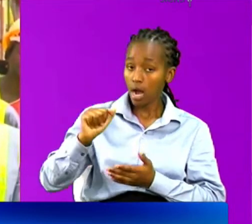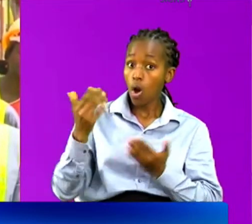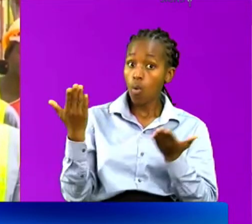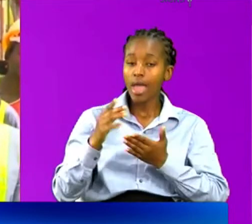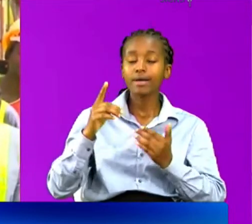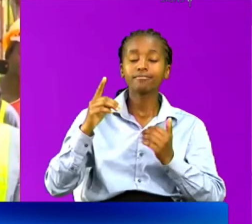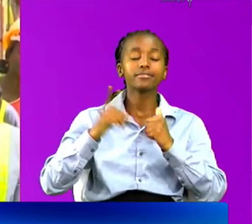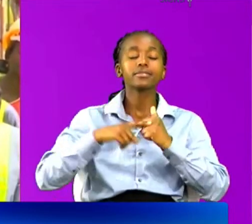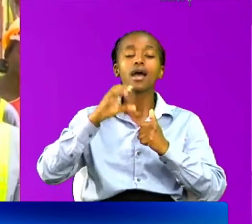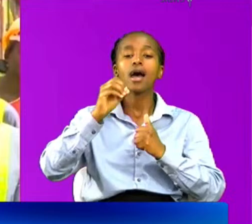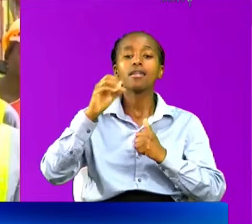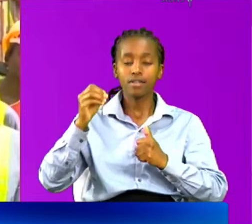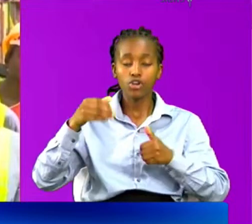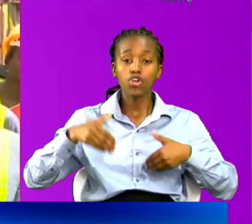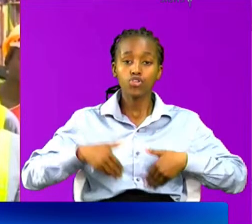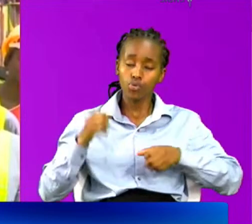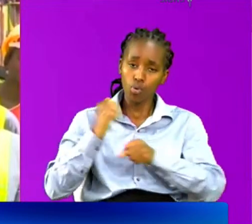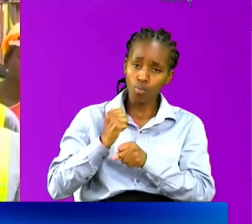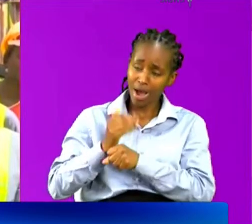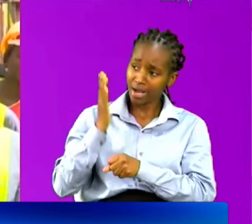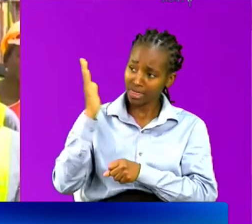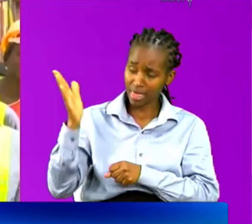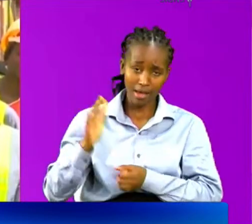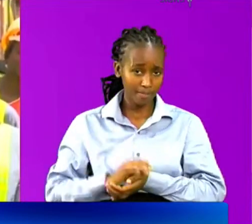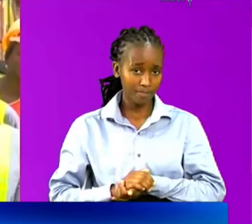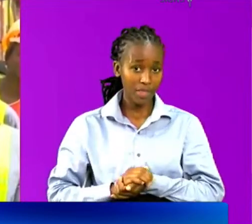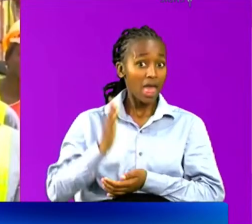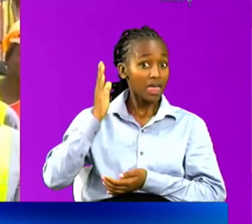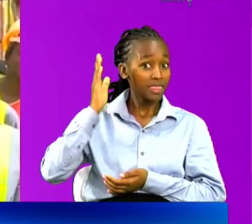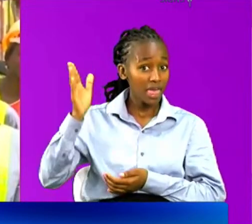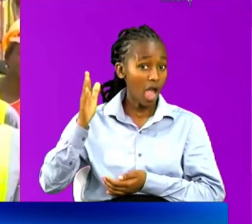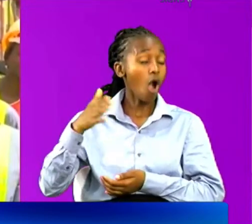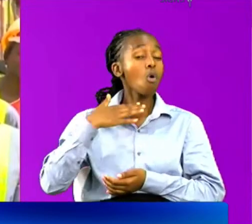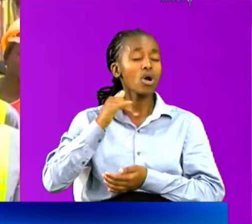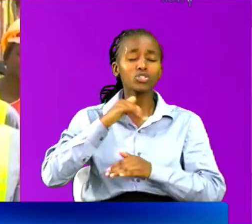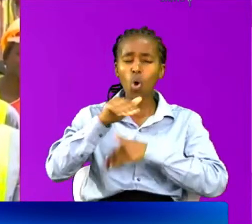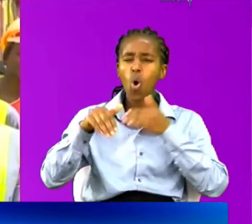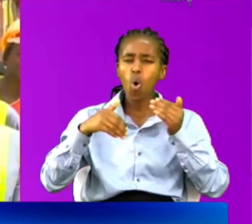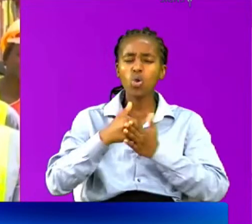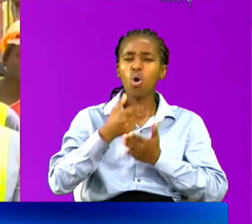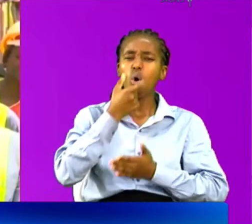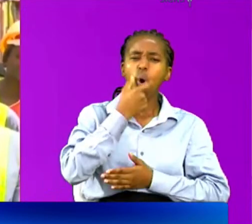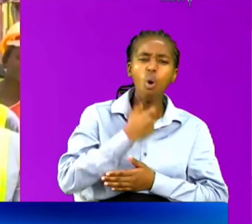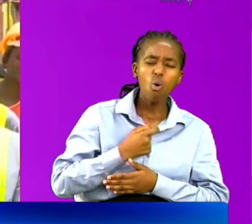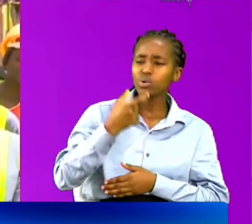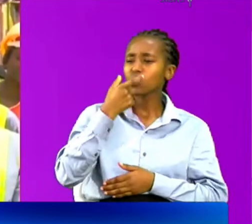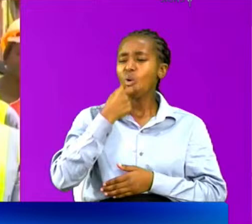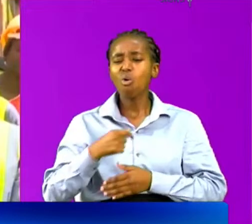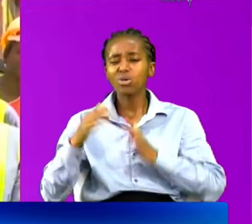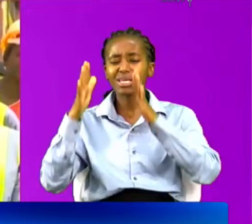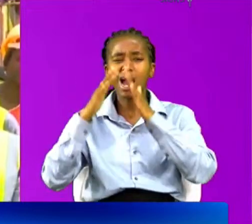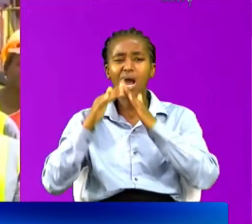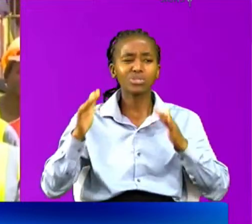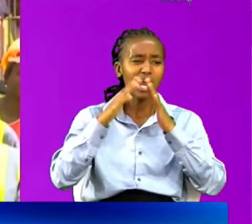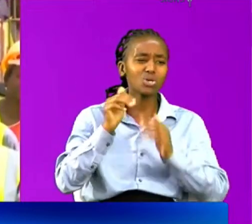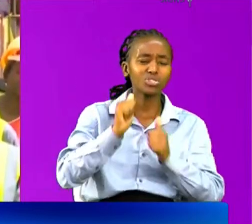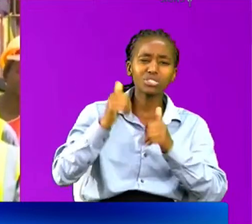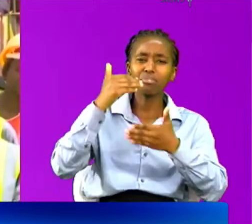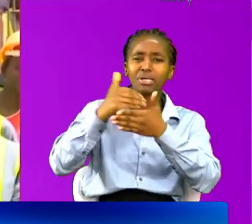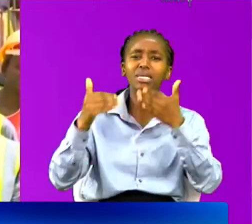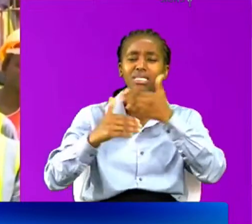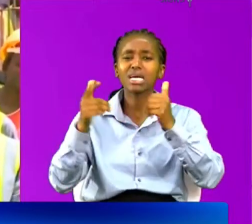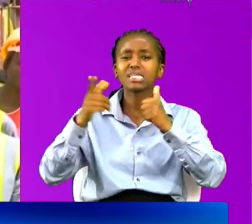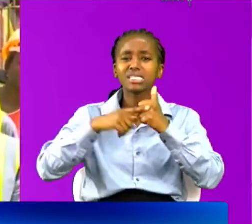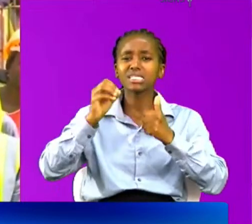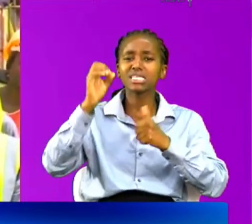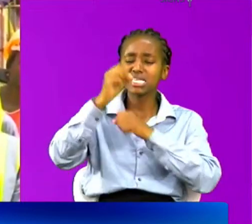hizi. Kule Kidiwa tunataka hiyo manyumba yote mzee ilijengwa karibu miaka 60 iliyopita. Hiyo Kidiwa